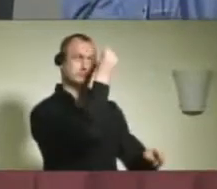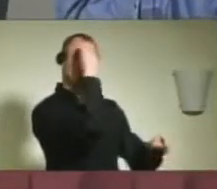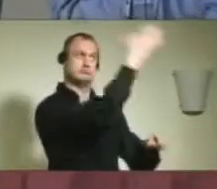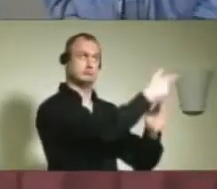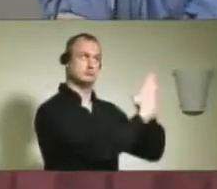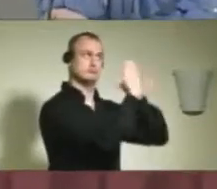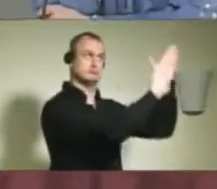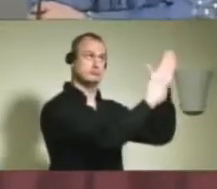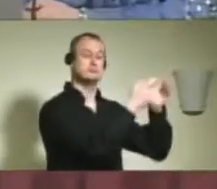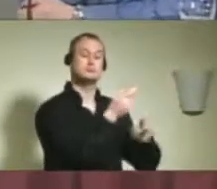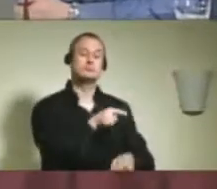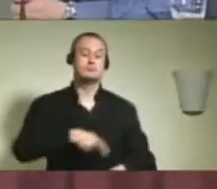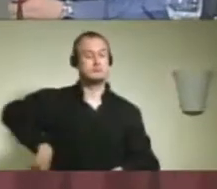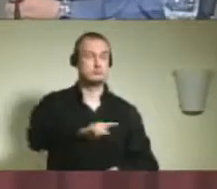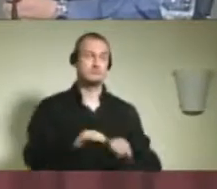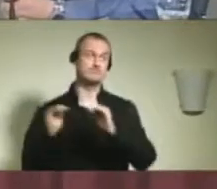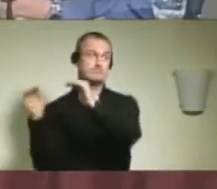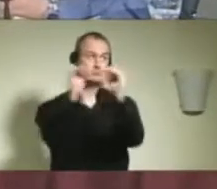Consoeur.